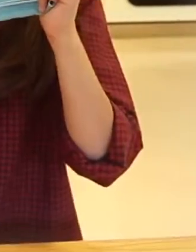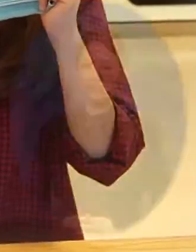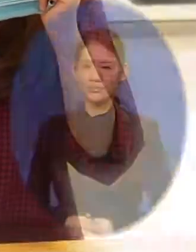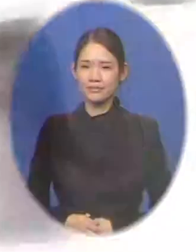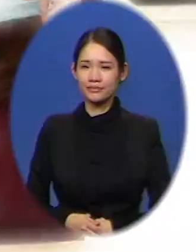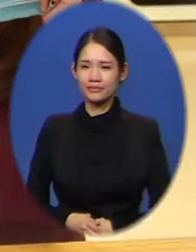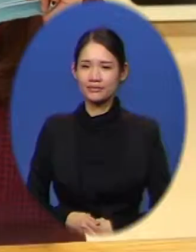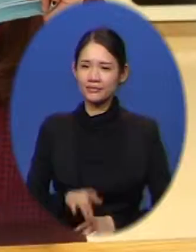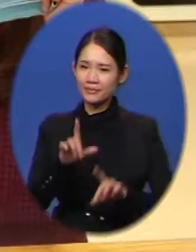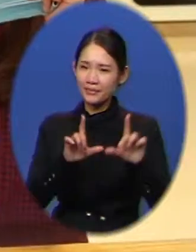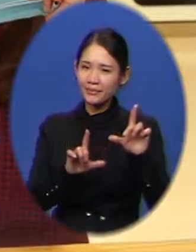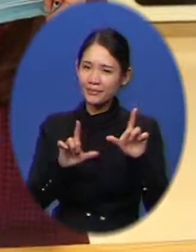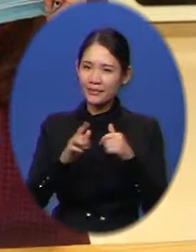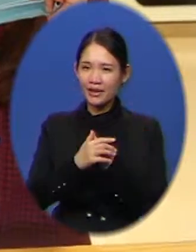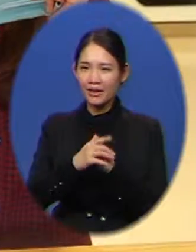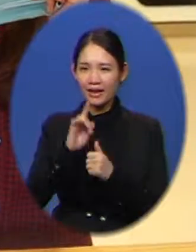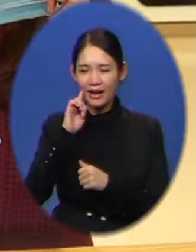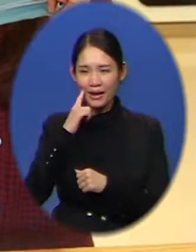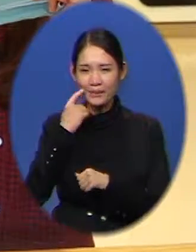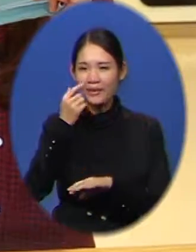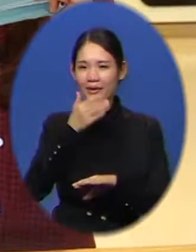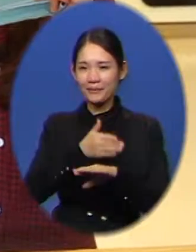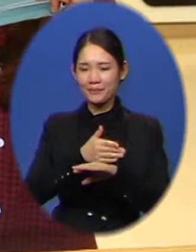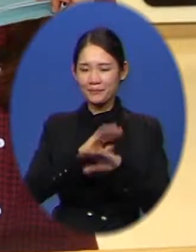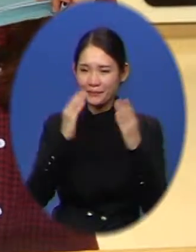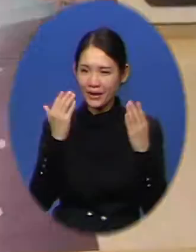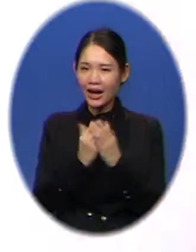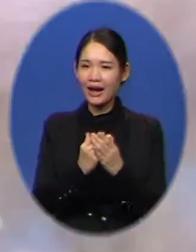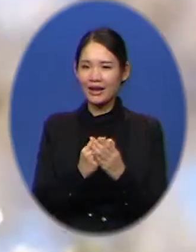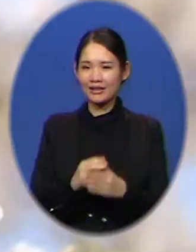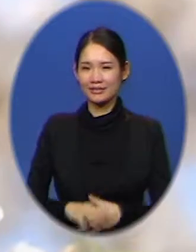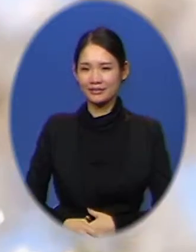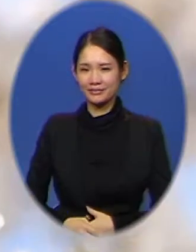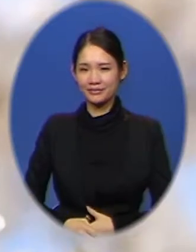삐뚤빼뚤한 솜씨지만 끝까지 완성했습니다.